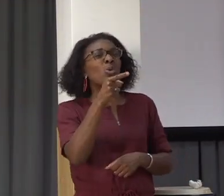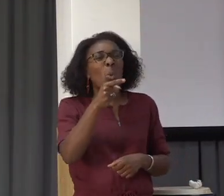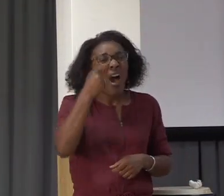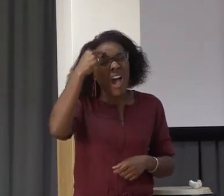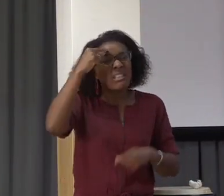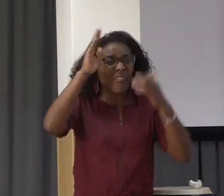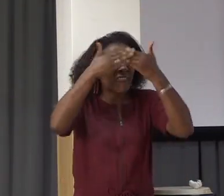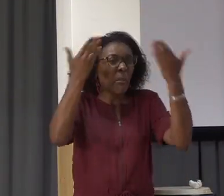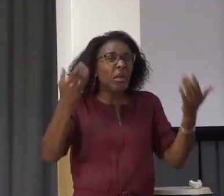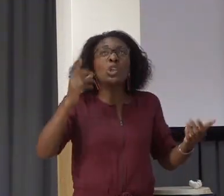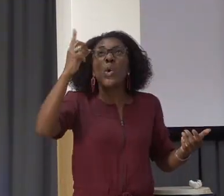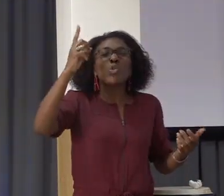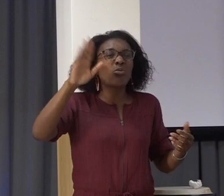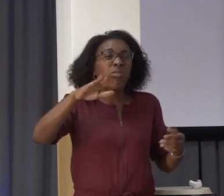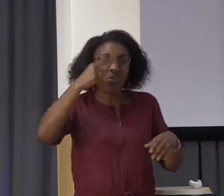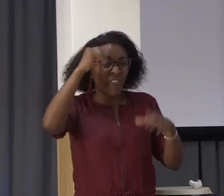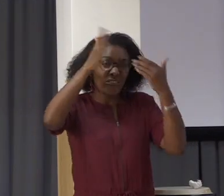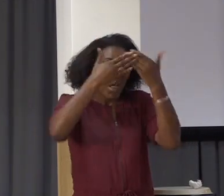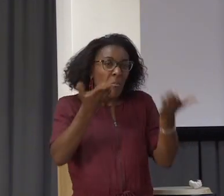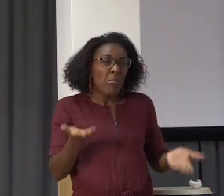archaïques, que nous sommes...